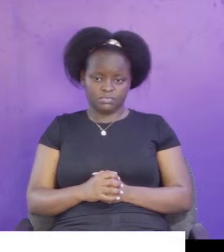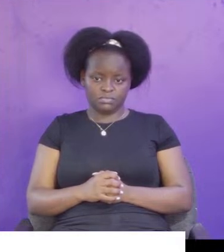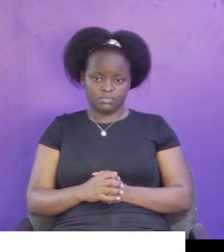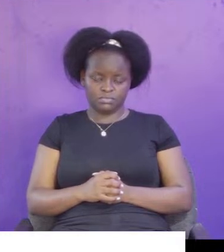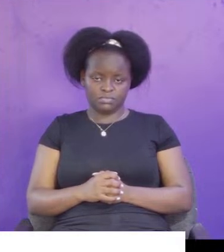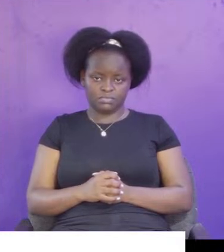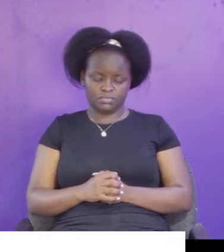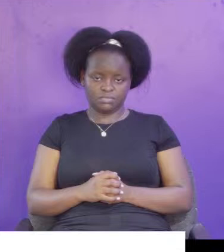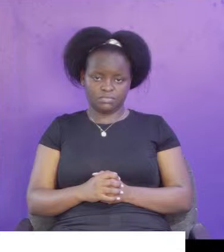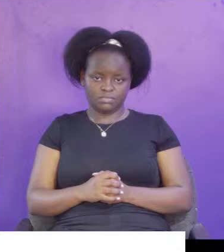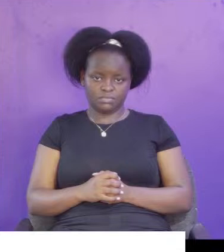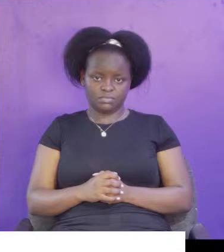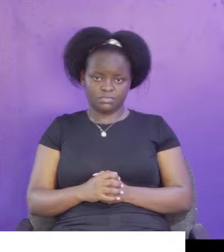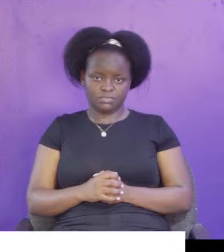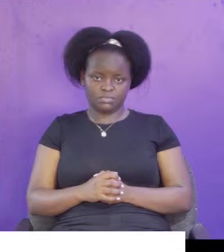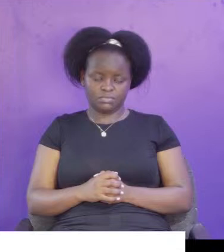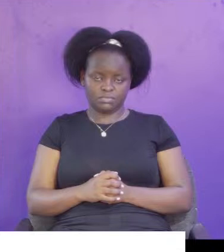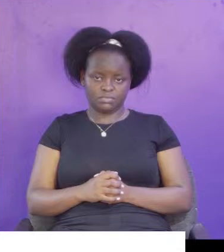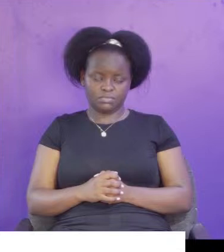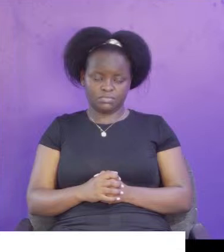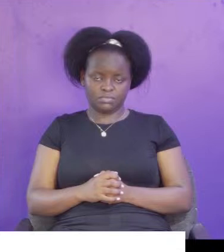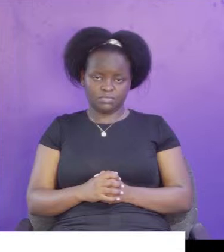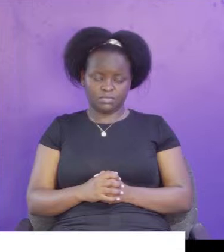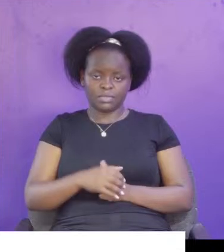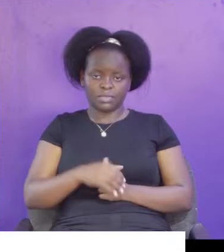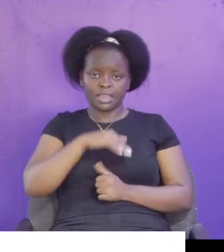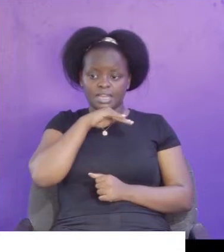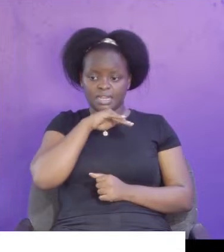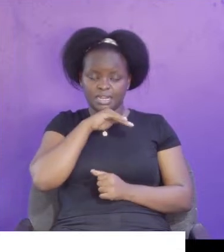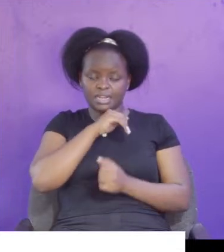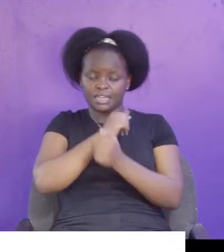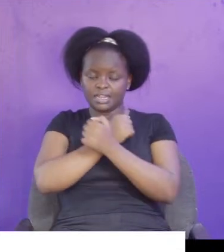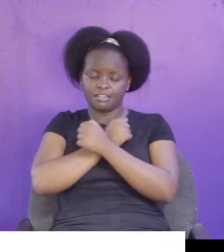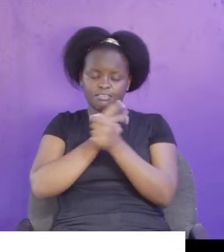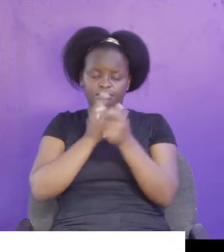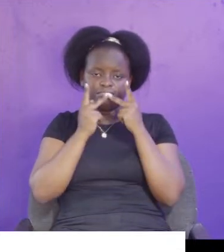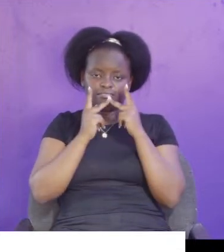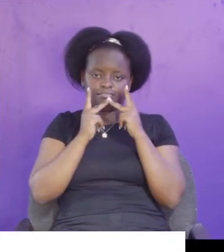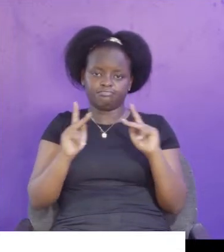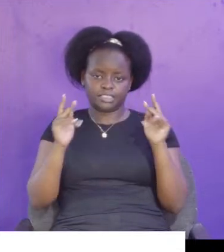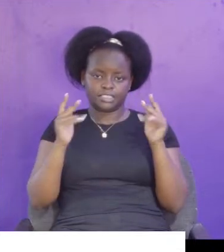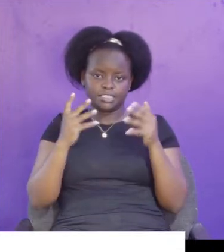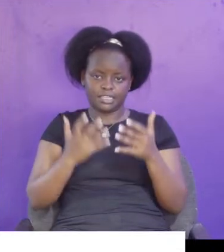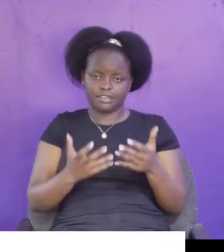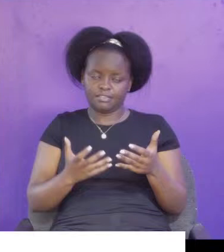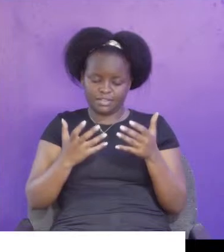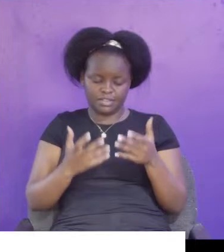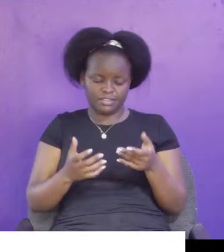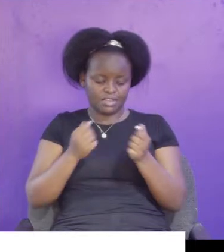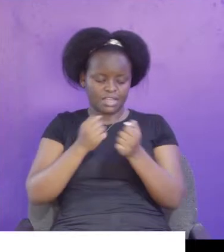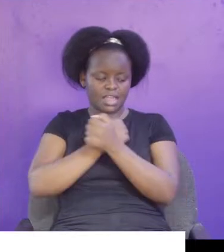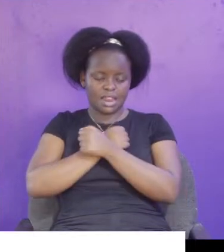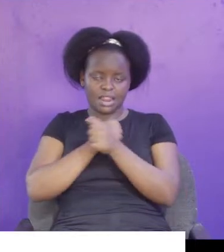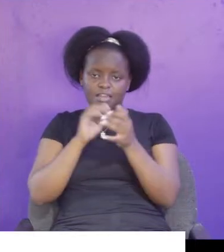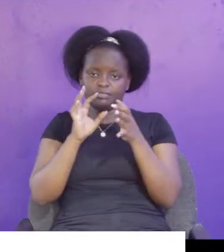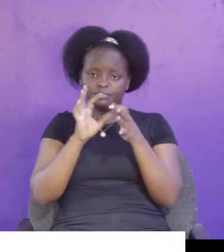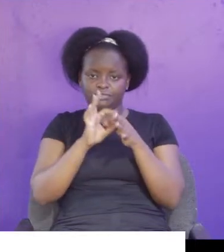Wenzetu, Raila alipenda amani. Raila alipenda umoja wa taifa